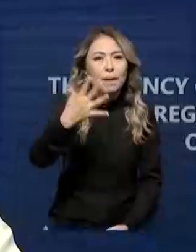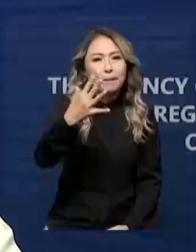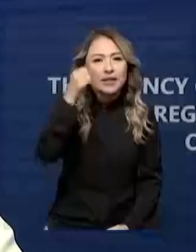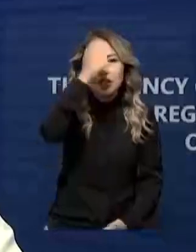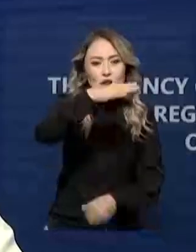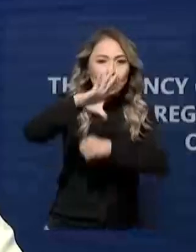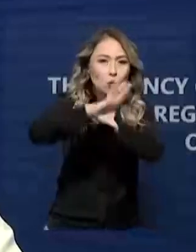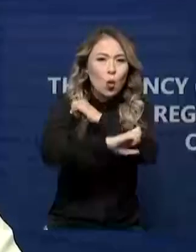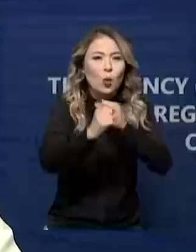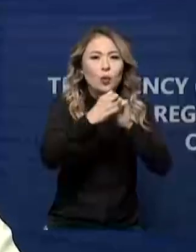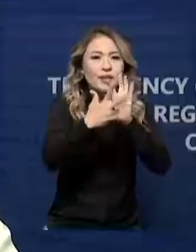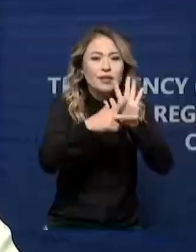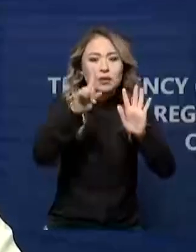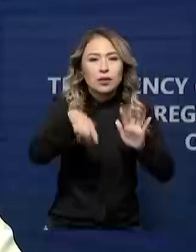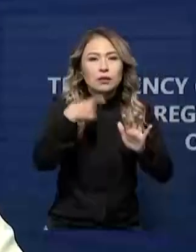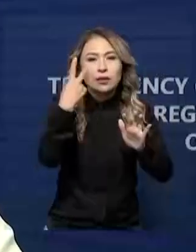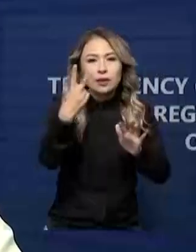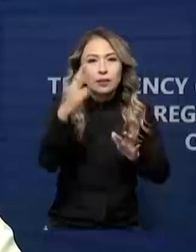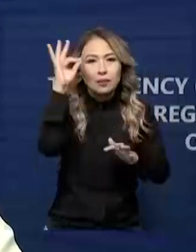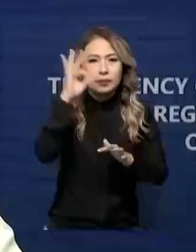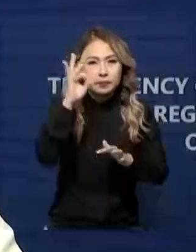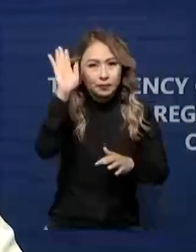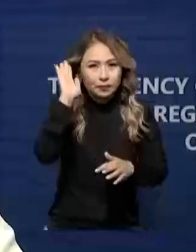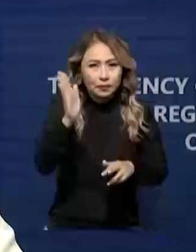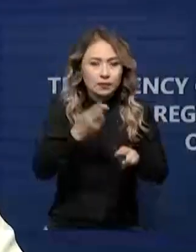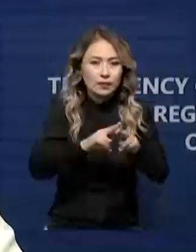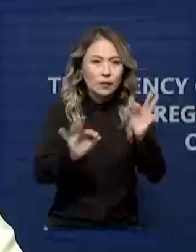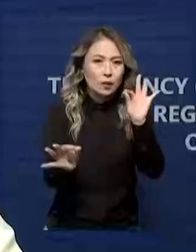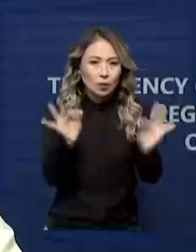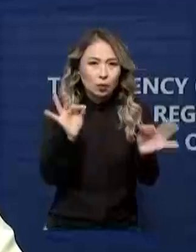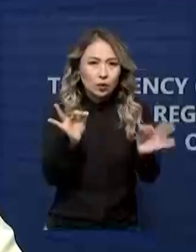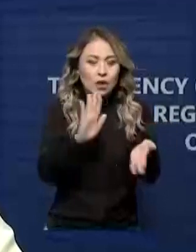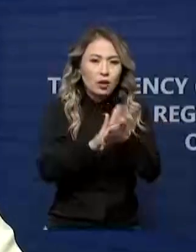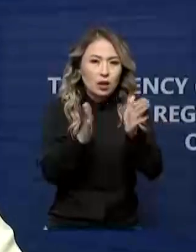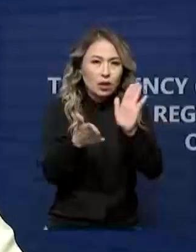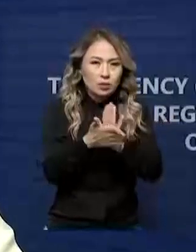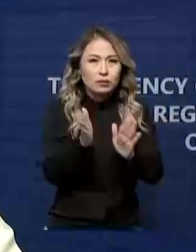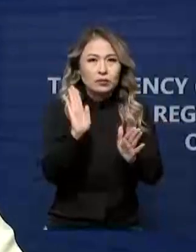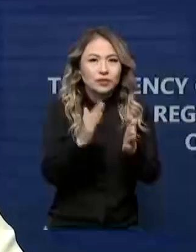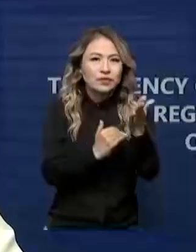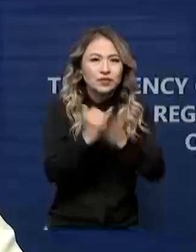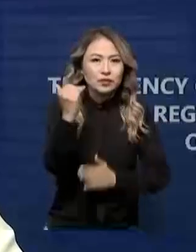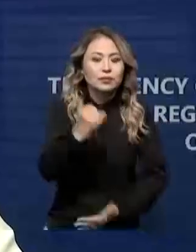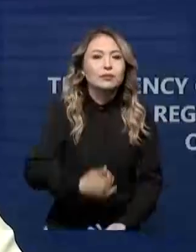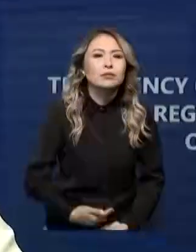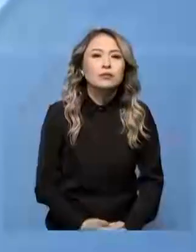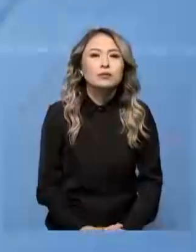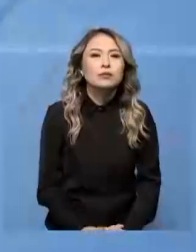қарай 18,2%-ға дейін қалпына келеді. Бұл нормативтік талаптардан едәуір жоғары.